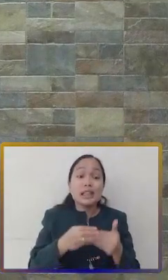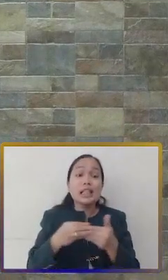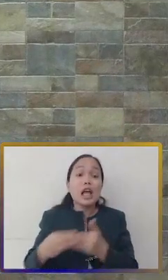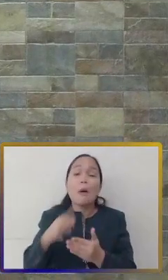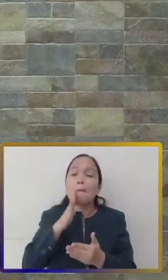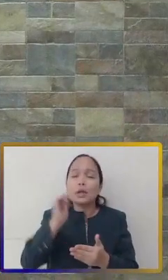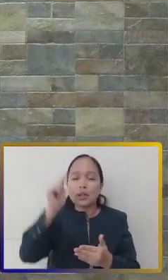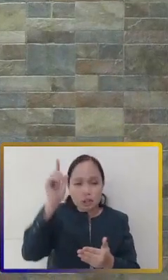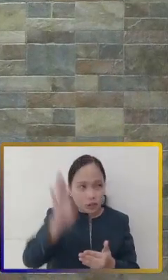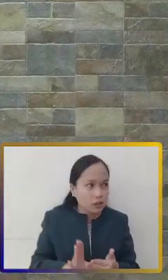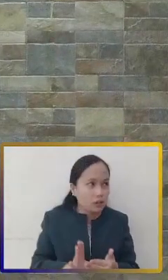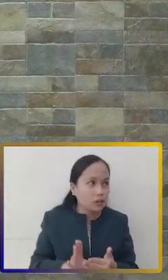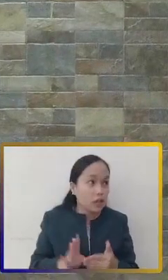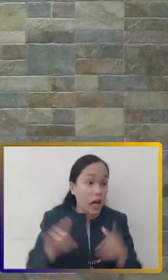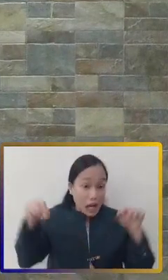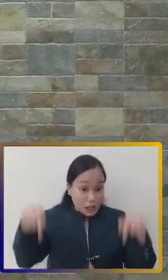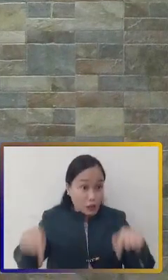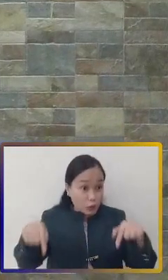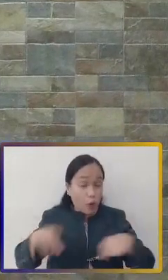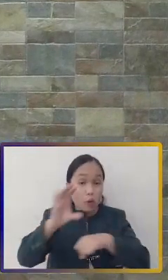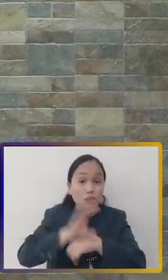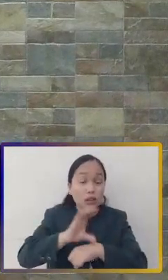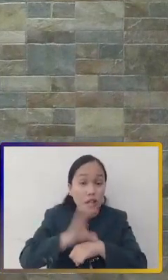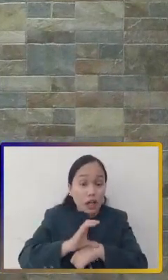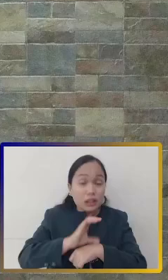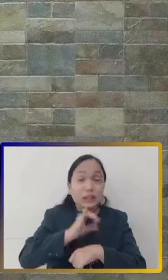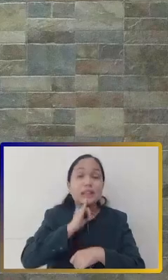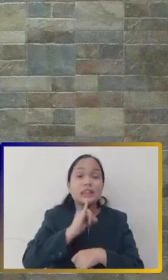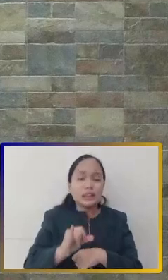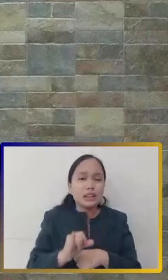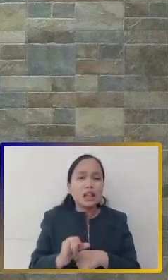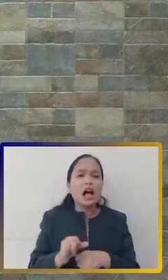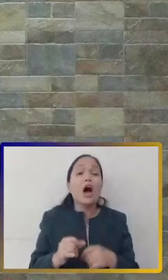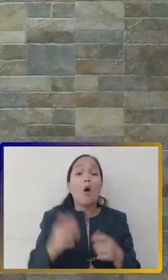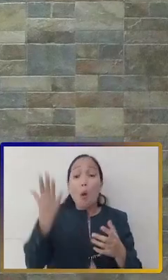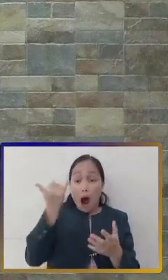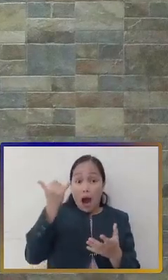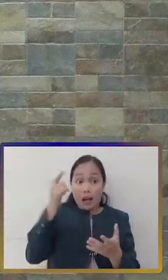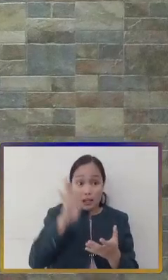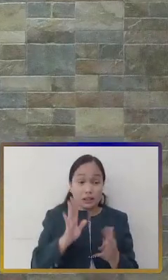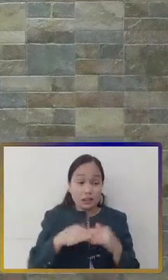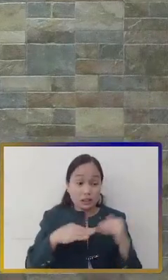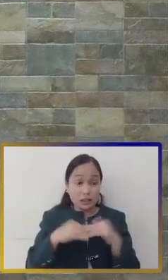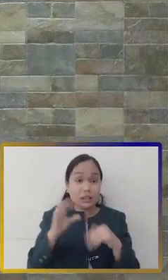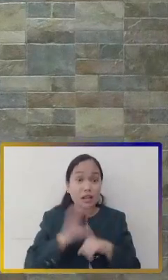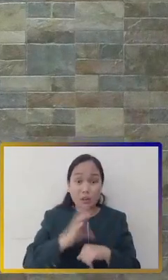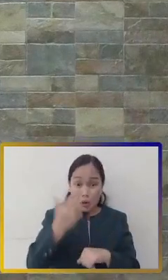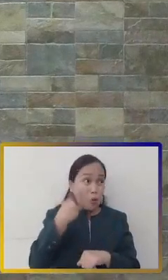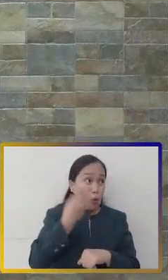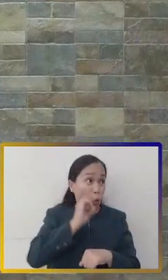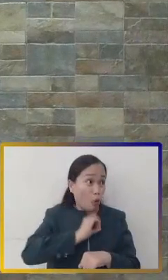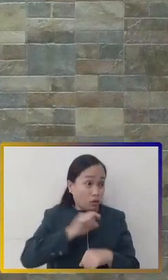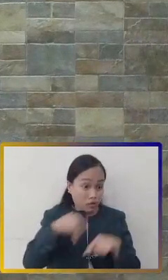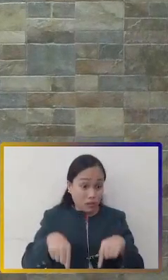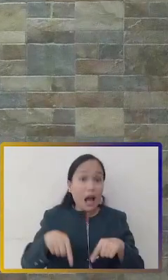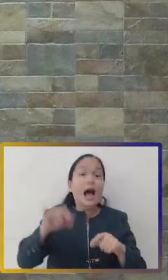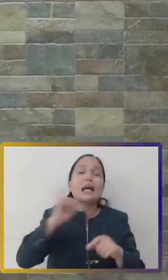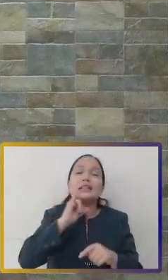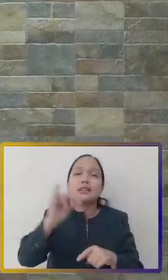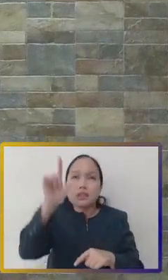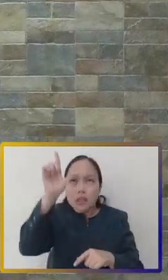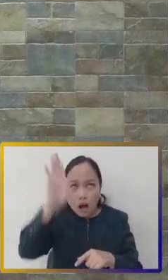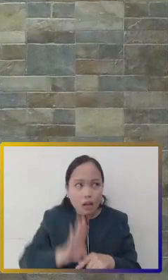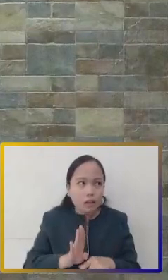God. Ang simbahan ng Diyos, kaya niya po ito itinatag. Simbahan niya ito eh. Ephesians chapter 5